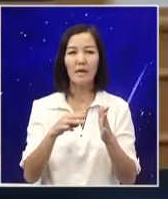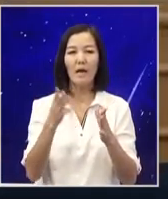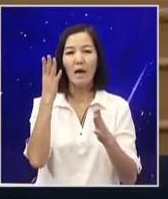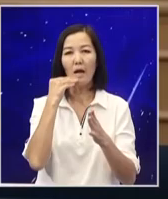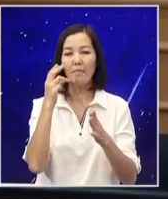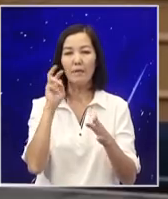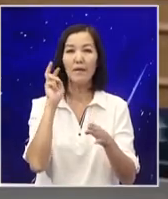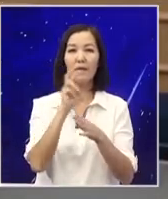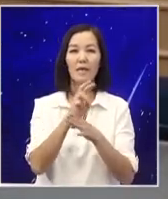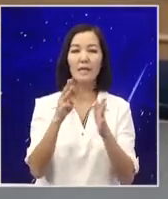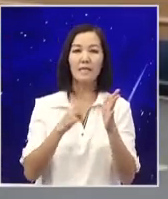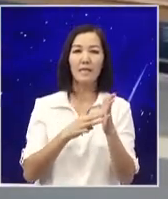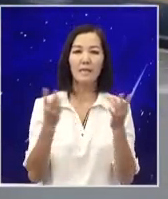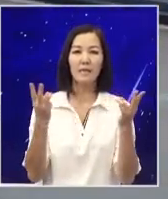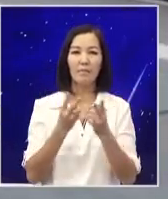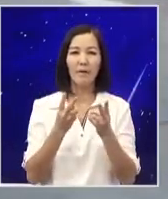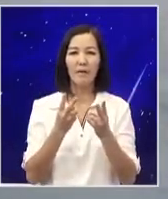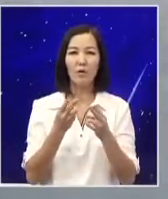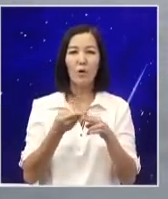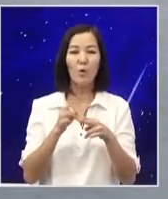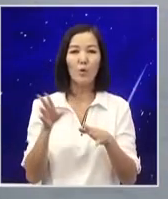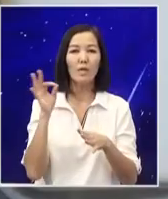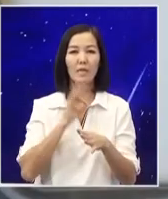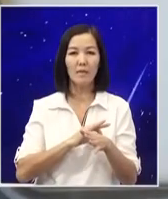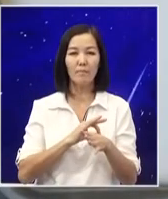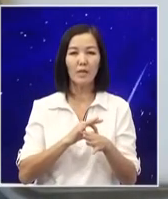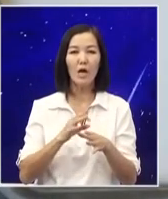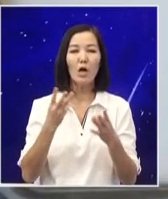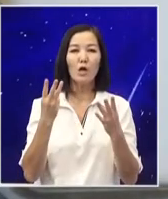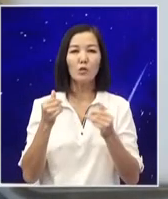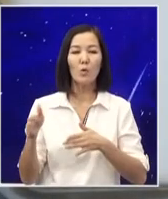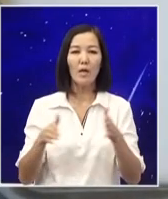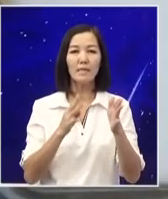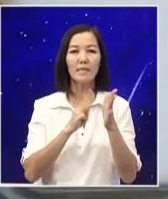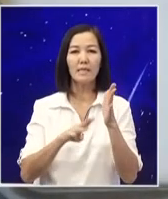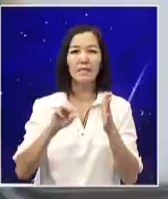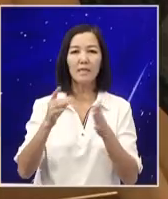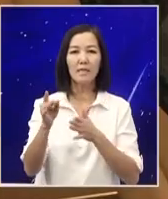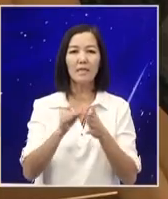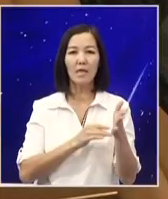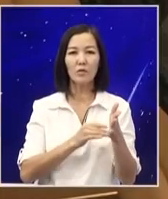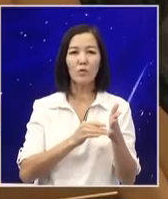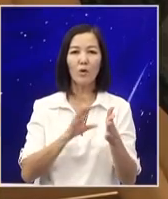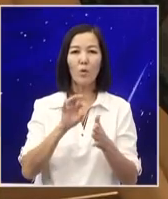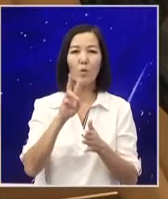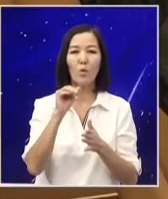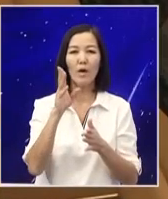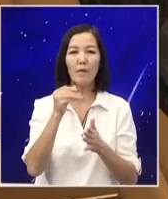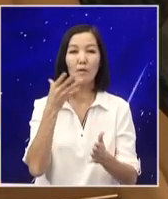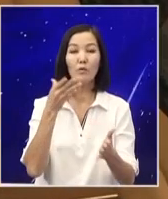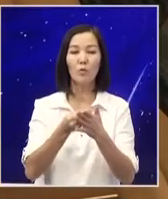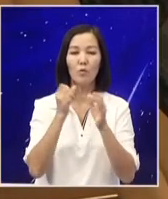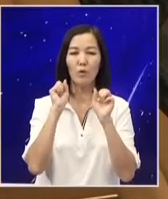8-де жұмысқа баруы тиістер үшін тиімді дей жауаптылар. Жолақы 80 теңге, қолма-қол ақшамен де оңай жүйесі арқылы да